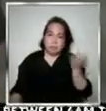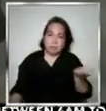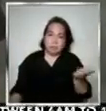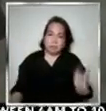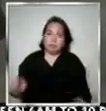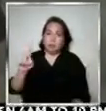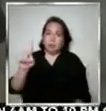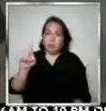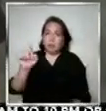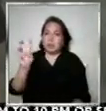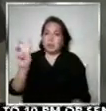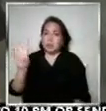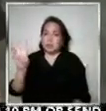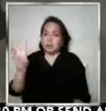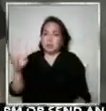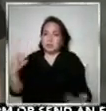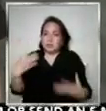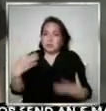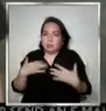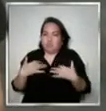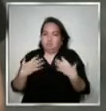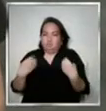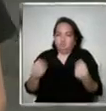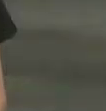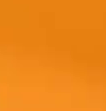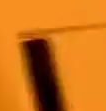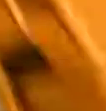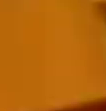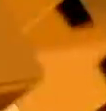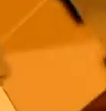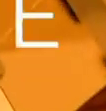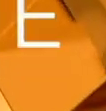Vicky? Maraming salamat sa iyo, Mariz Umali.